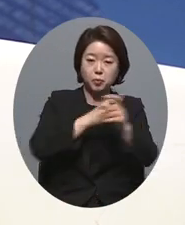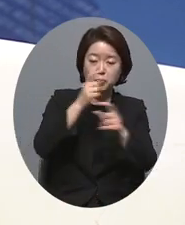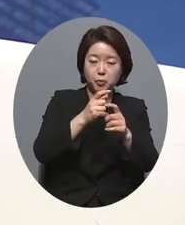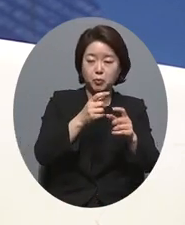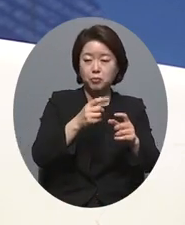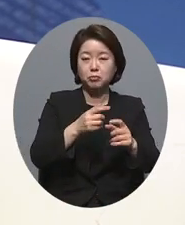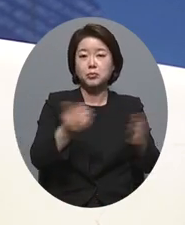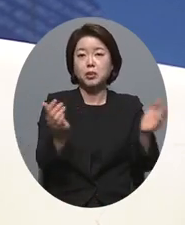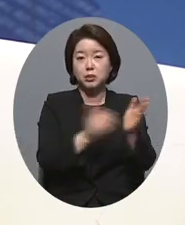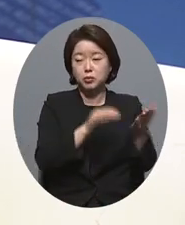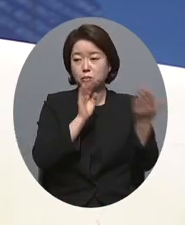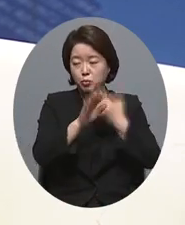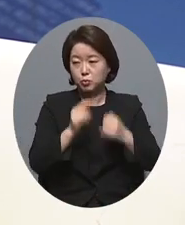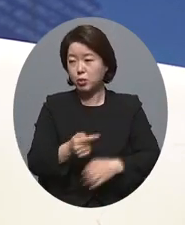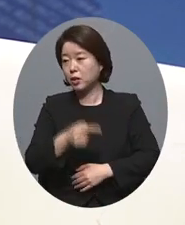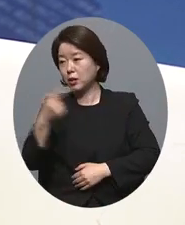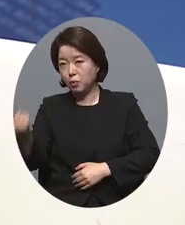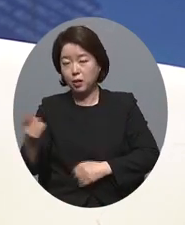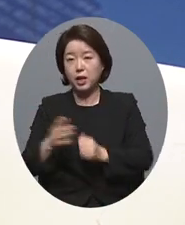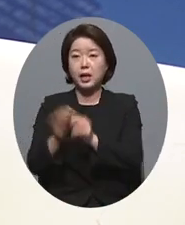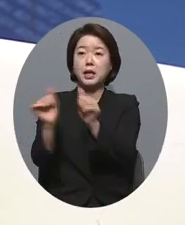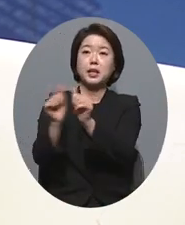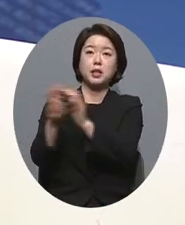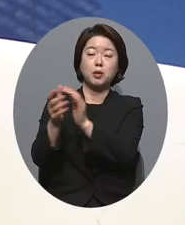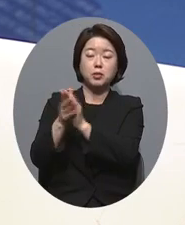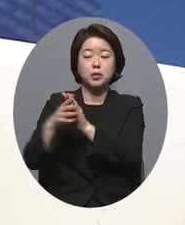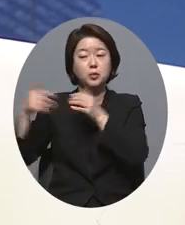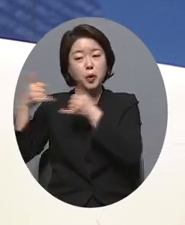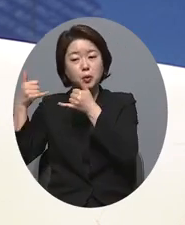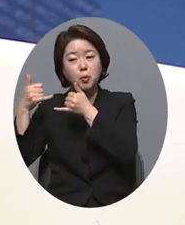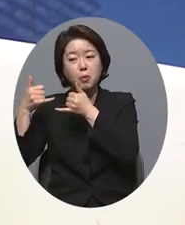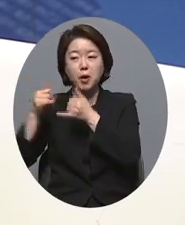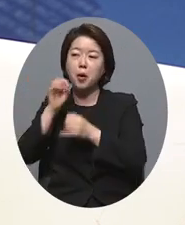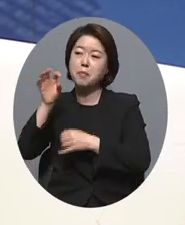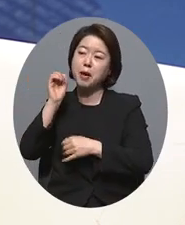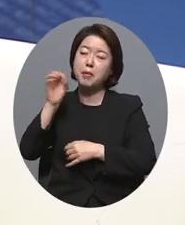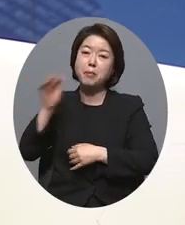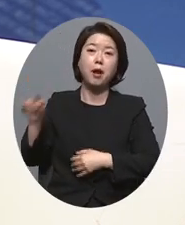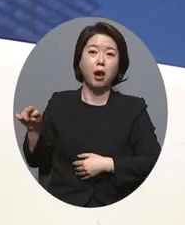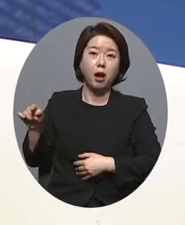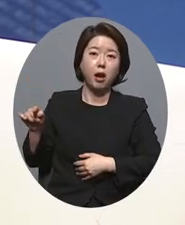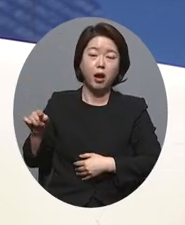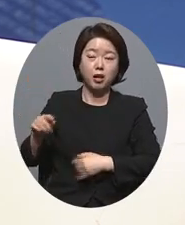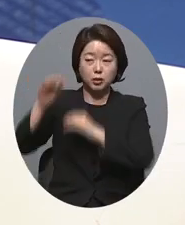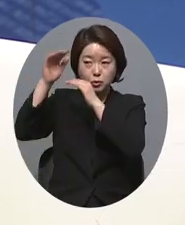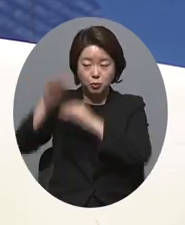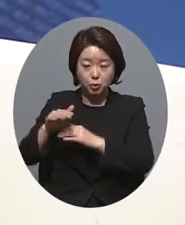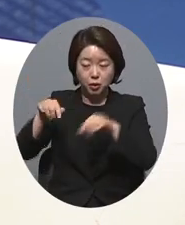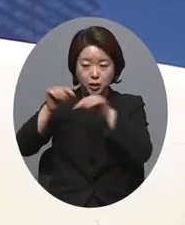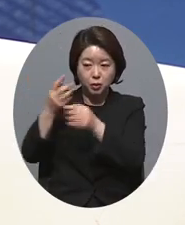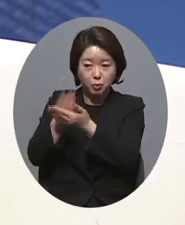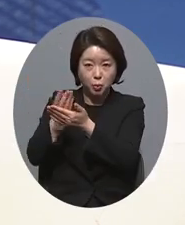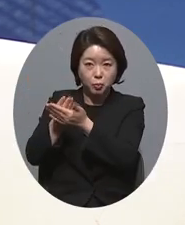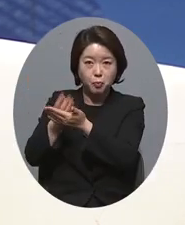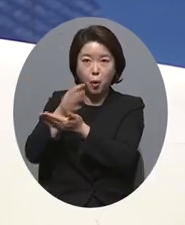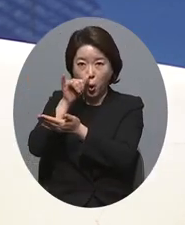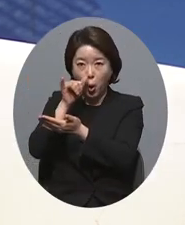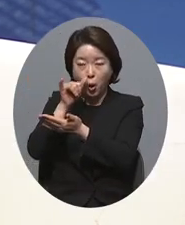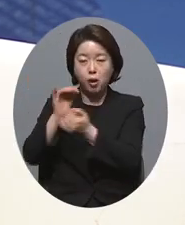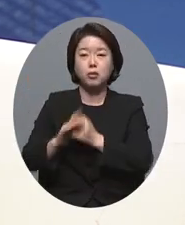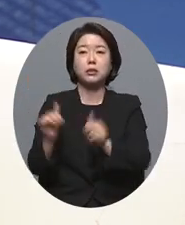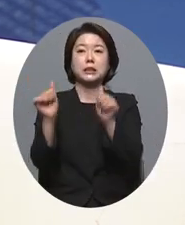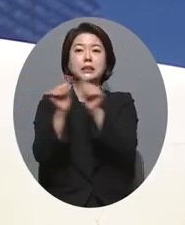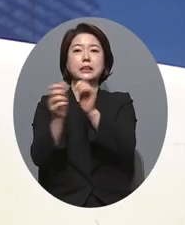다음에 남자친구와 통화를 하면서 이러저러한 내용이 전달이 됐고 그 통화 내용이 녹음이 됐고 그